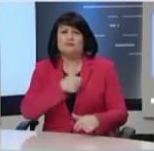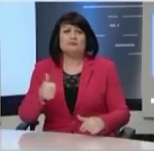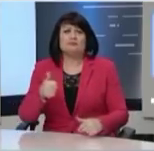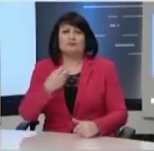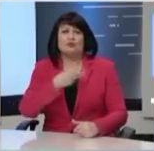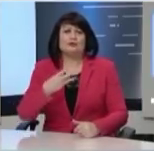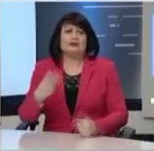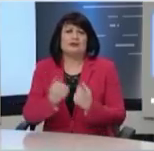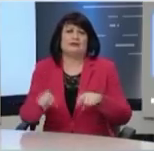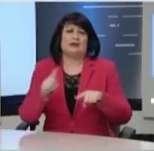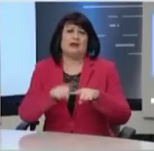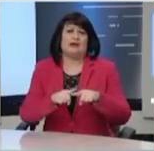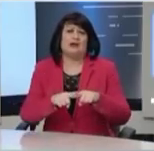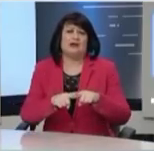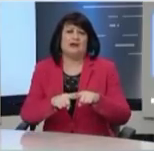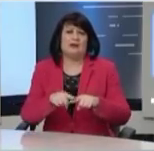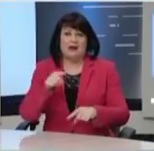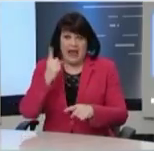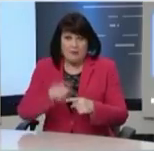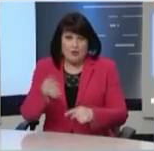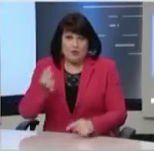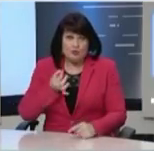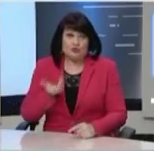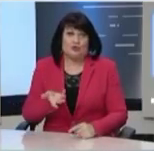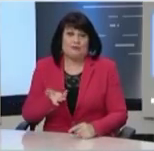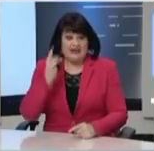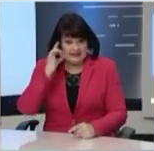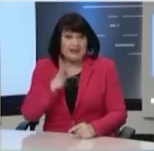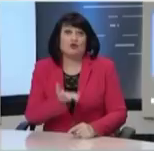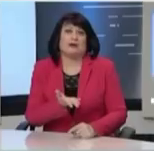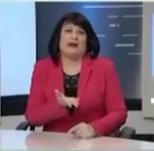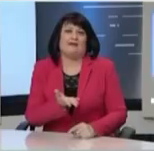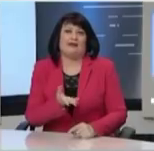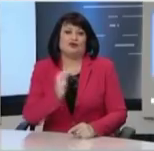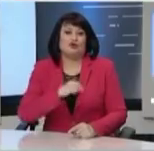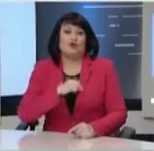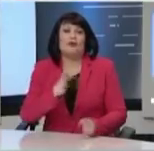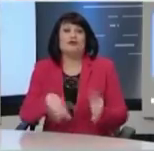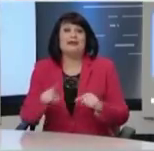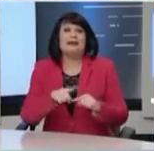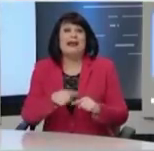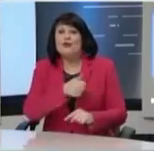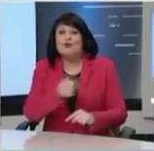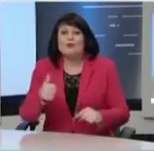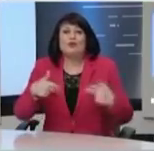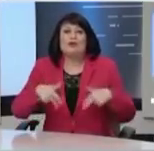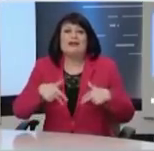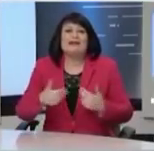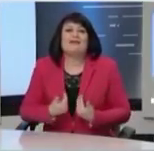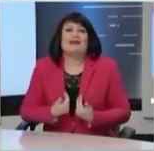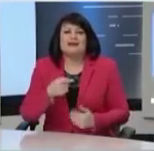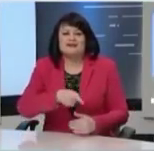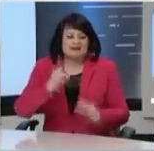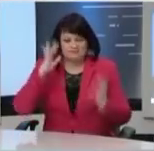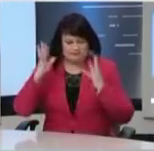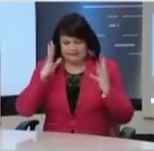για τη σημερινή. Αυτό το αυτονόητο απλό δεν καταλαβαίνετε εσείς, κύριε Μητσοτάκη, μπροστά στην παραζάλη